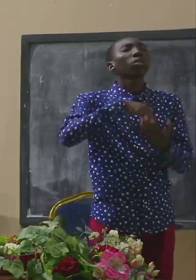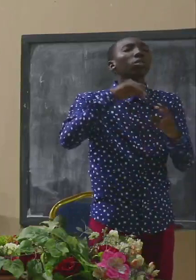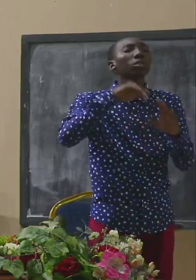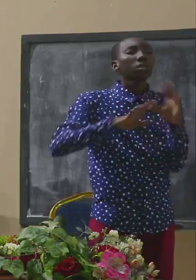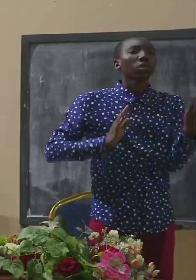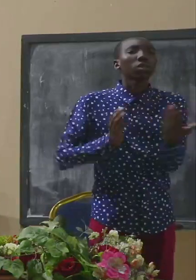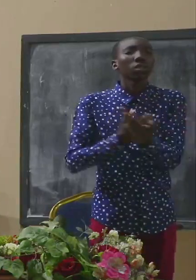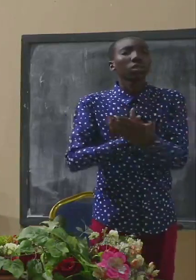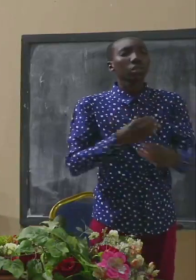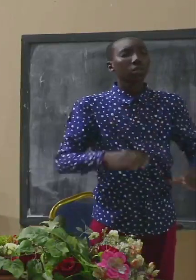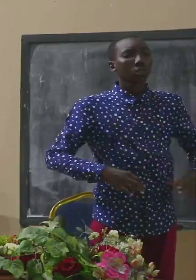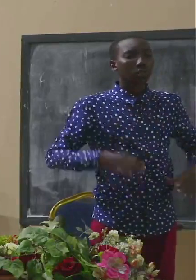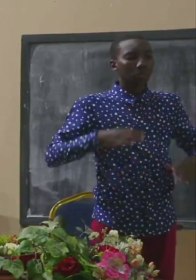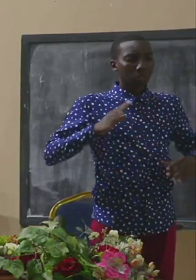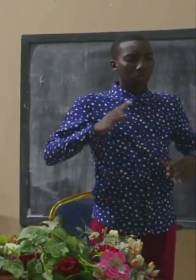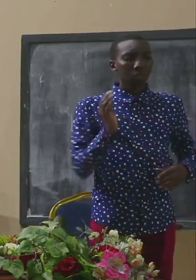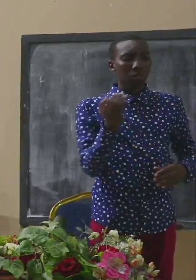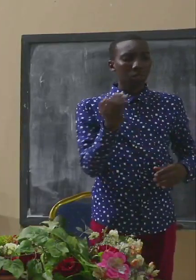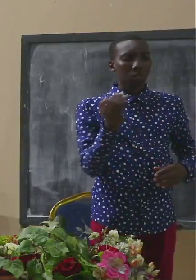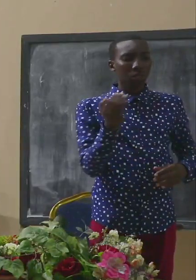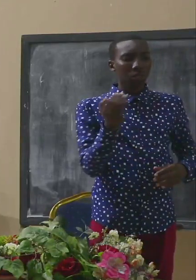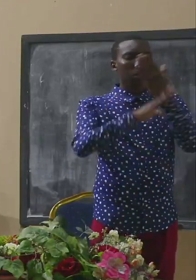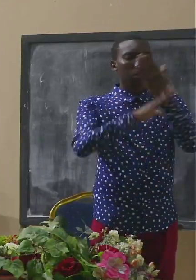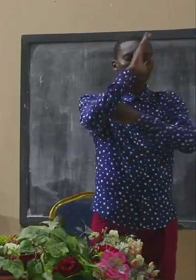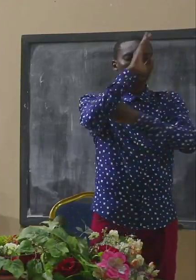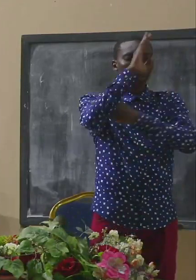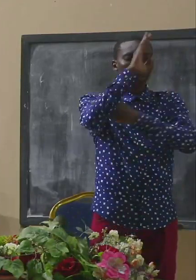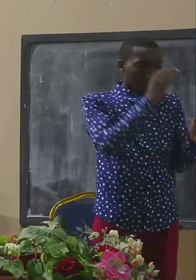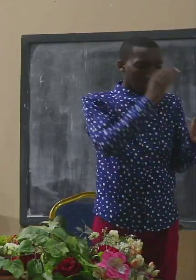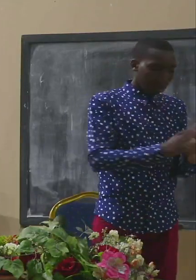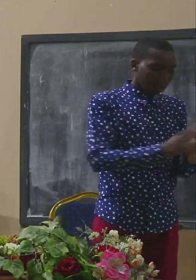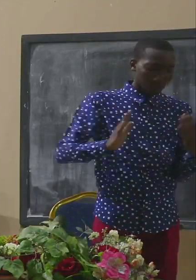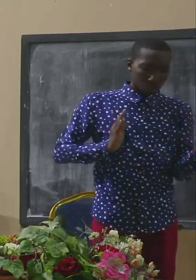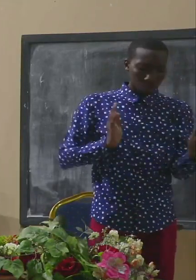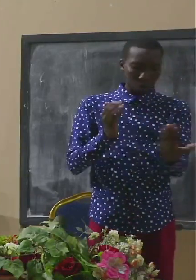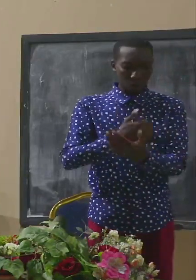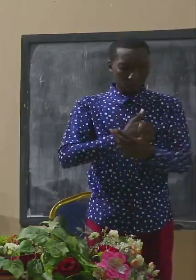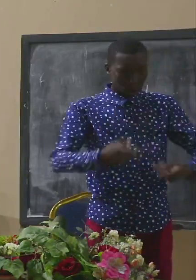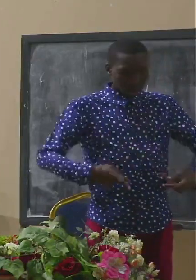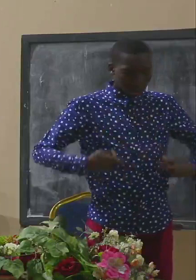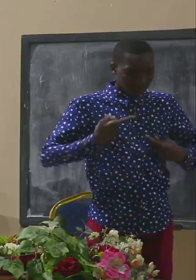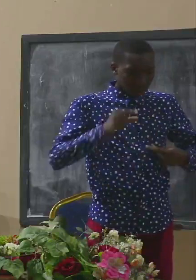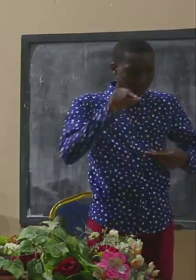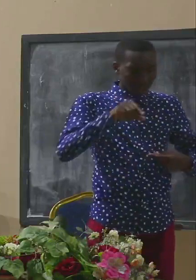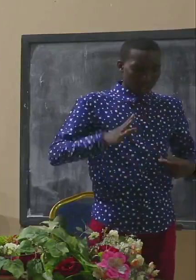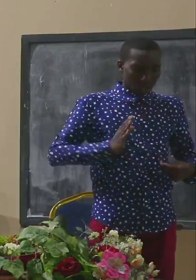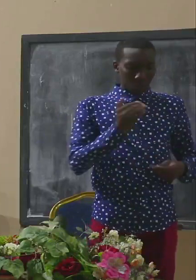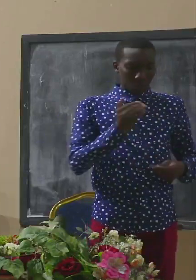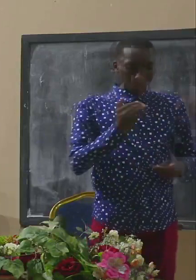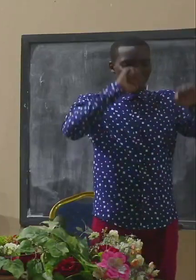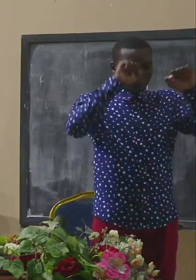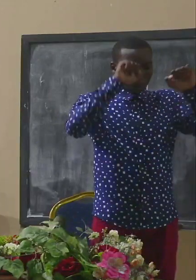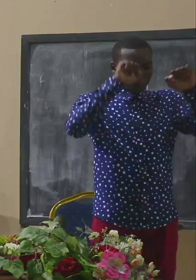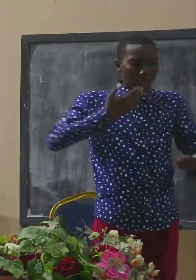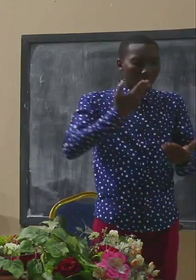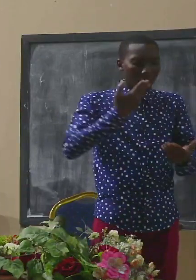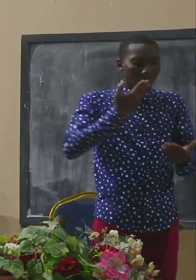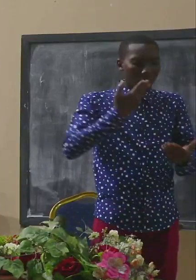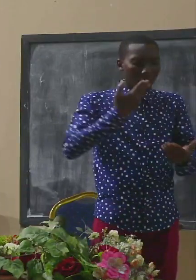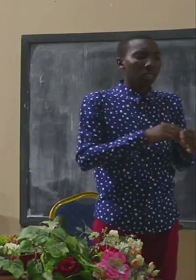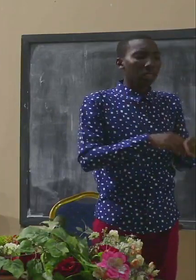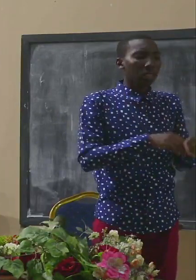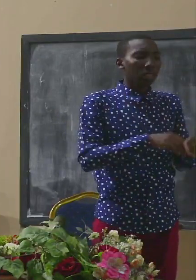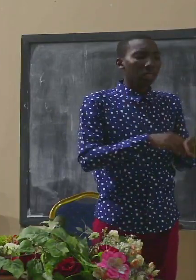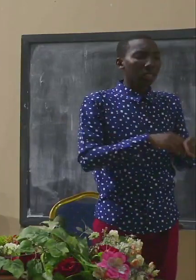yetu tayarisha maisha yetu. Notre Père prépare notre vie. Ifikie kwenye mapenzi yako yiko. Pour qu'elle soit ce que ta